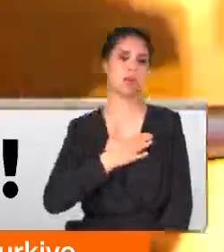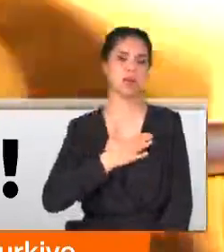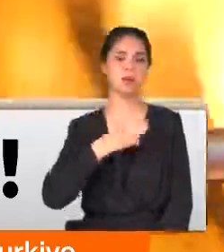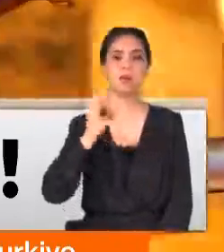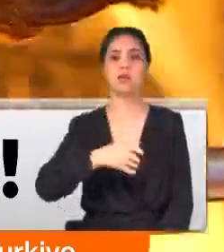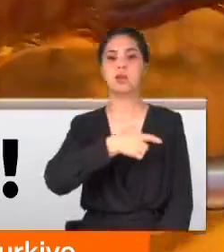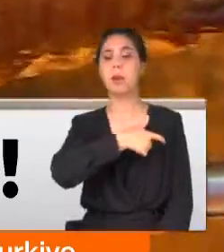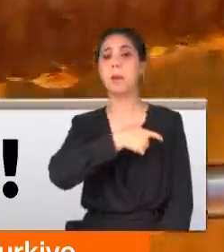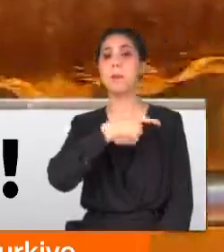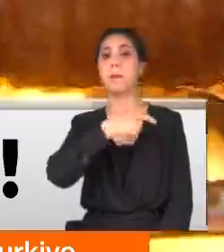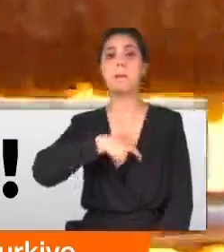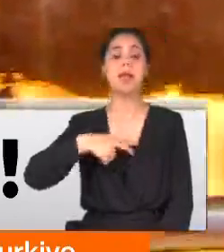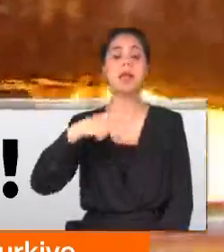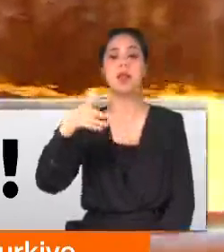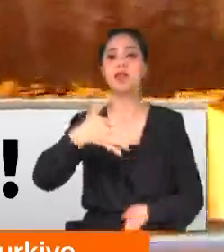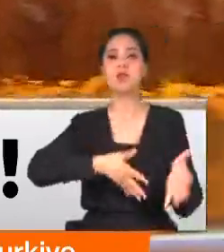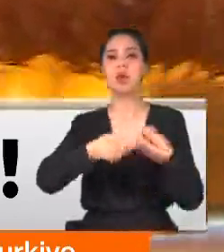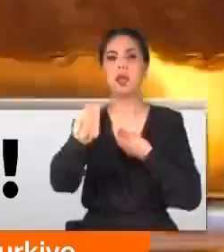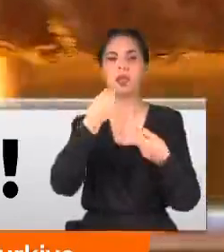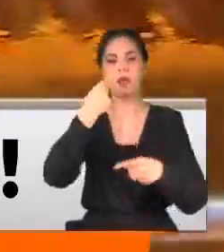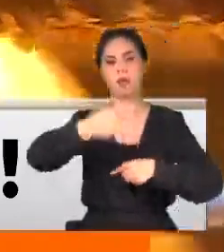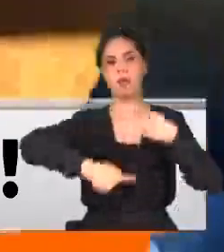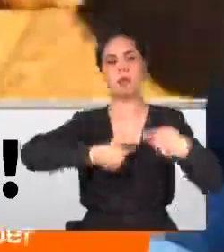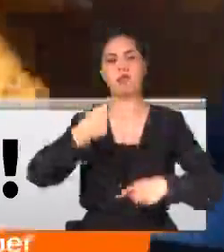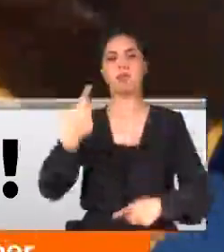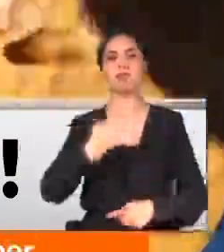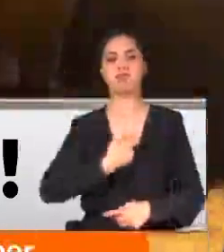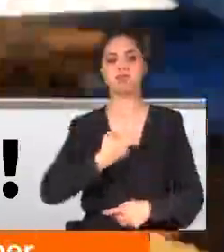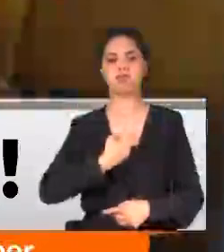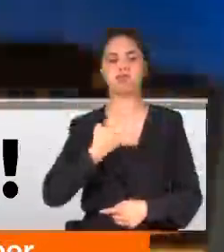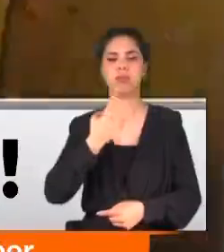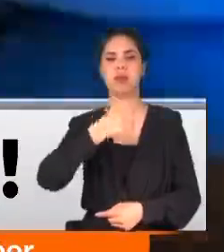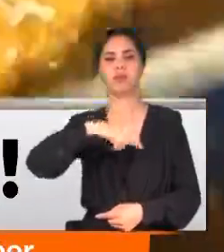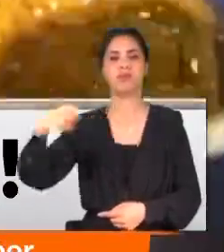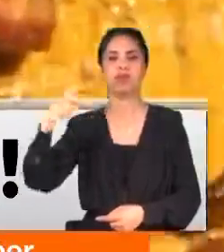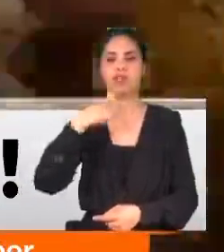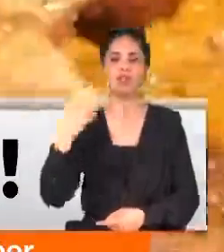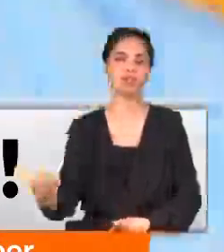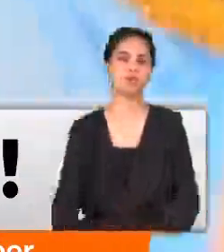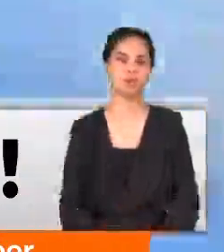milli sokak lezzetimiz kokoreçe göz diktiler. Adına da kokoreçsi dediler.